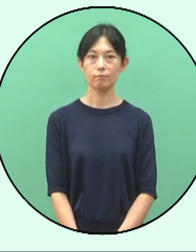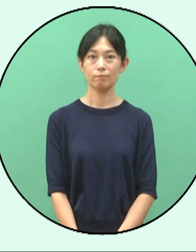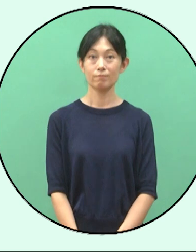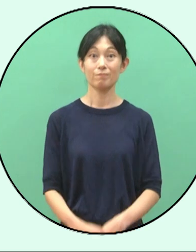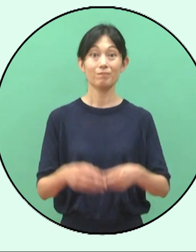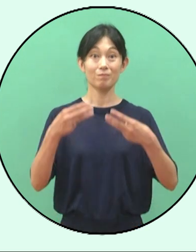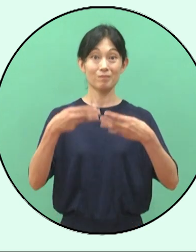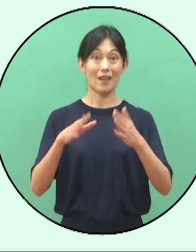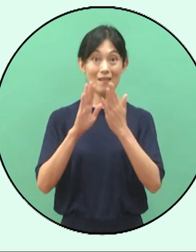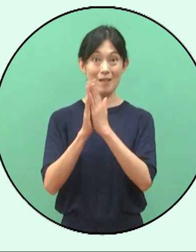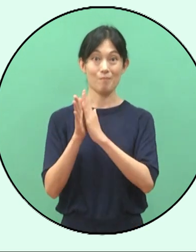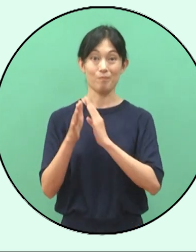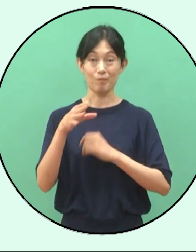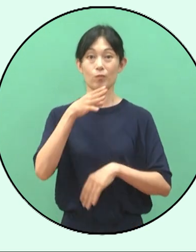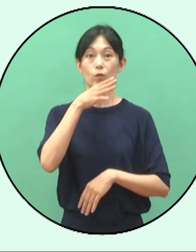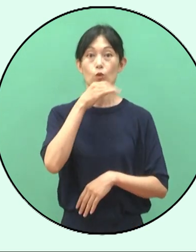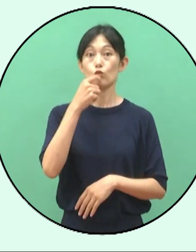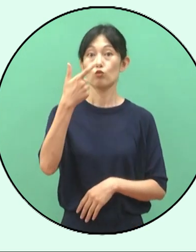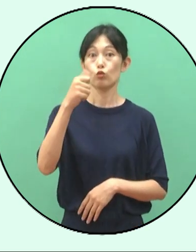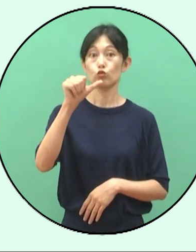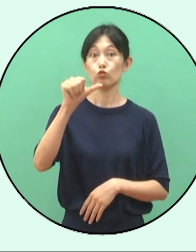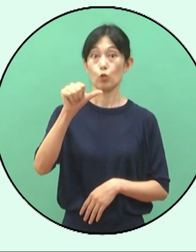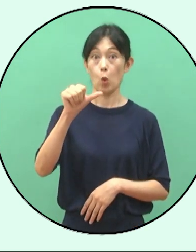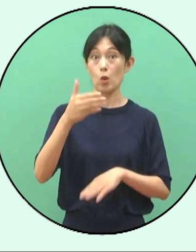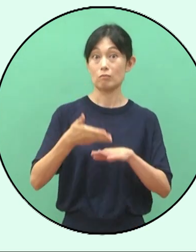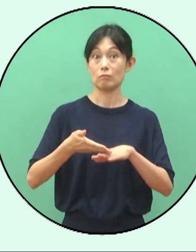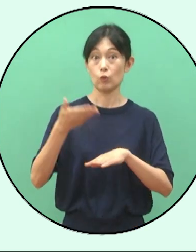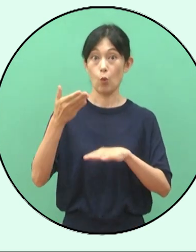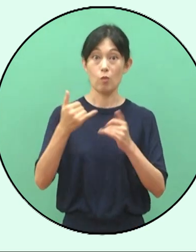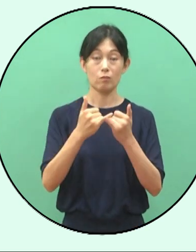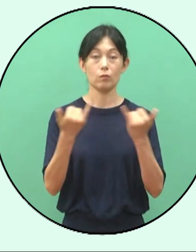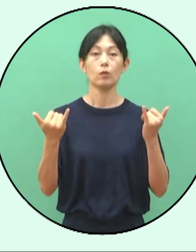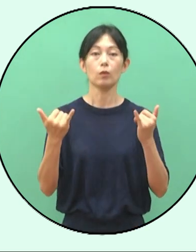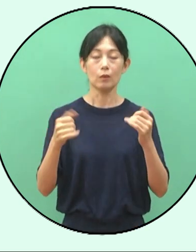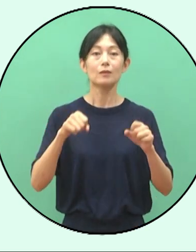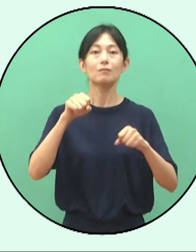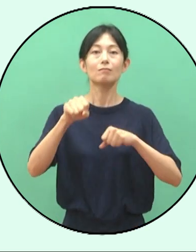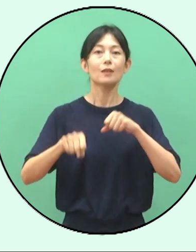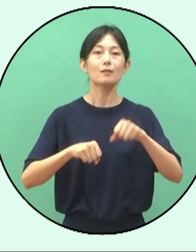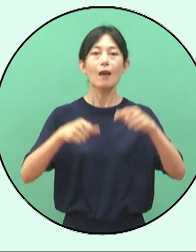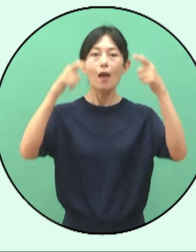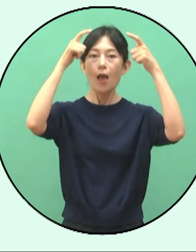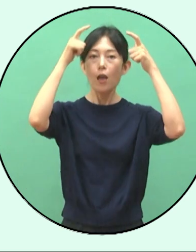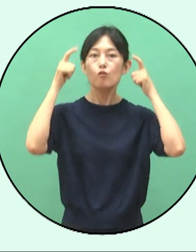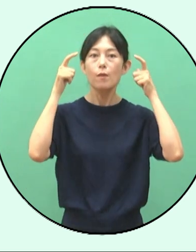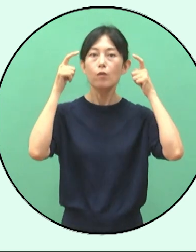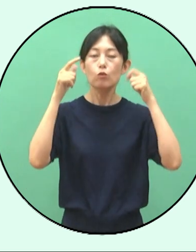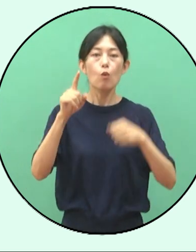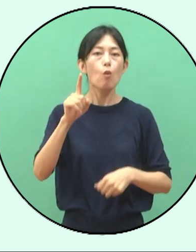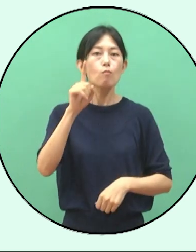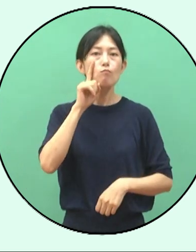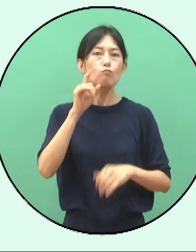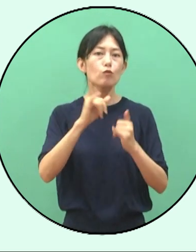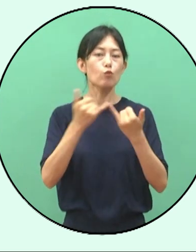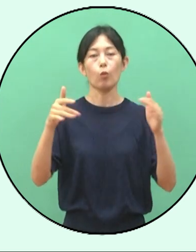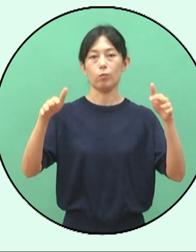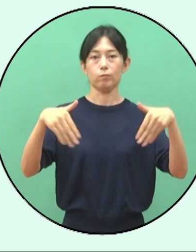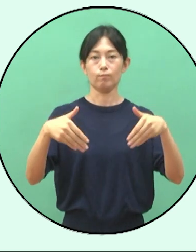県では65歳以上の方を対象に自転車ヘルメット着用モニターを募集しています